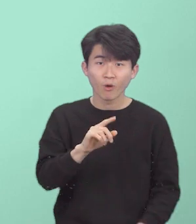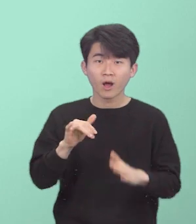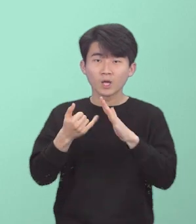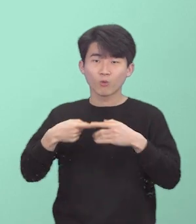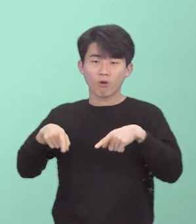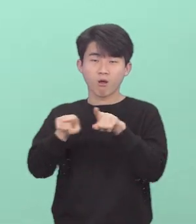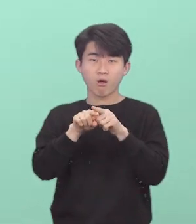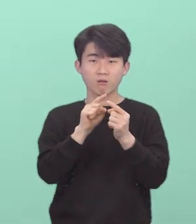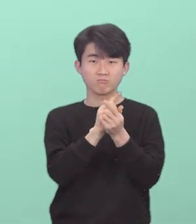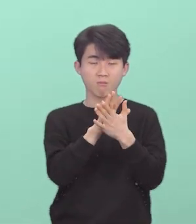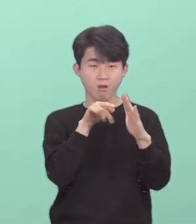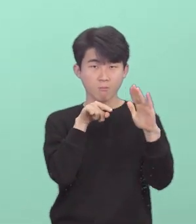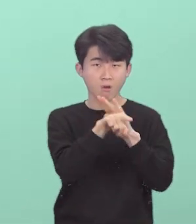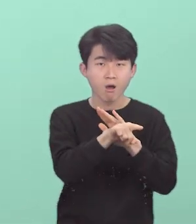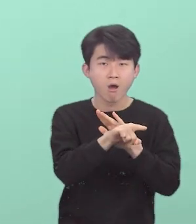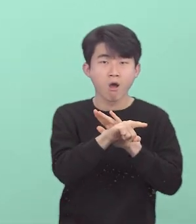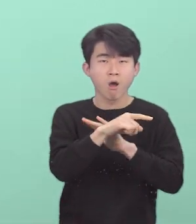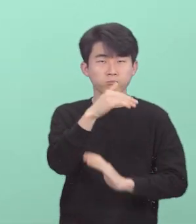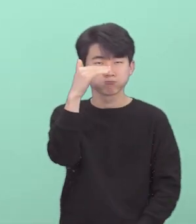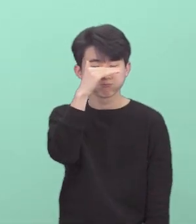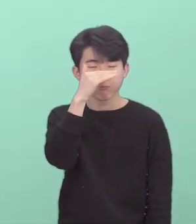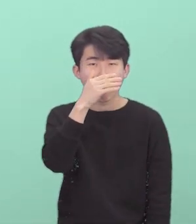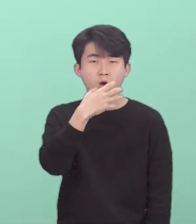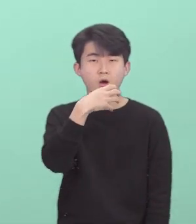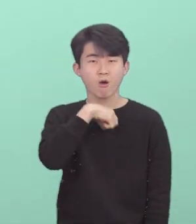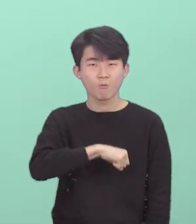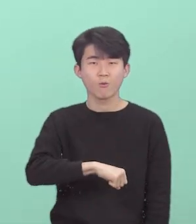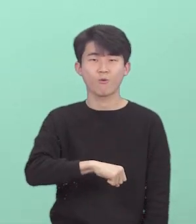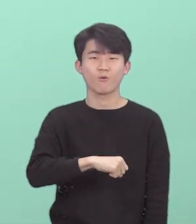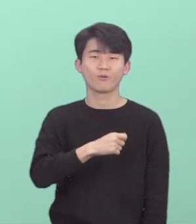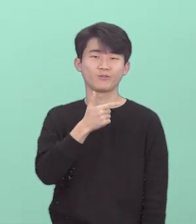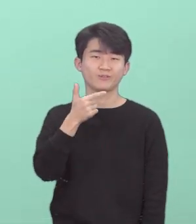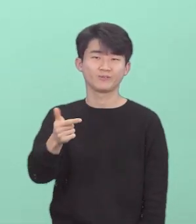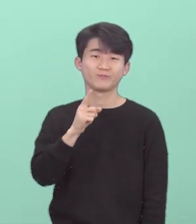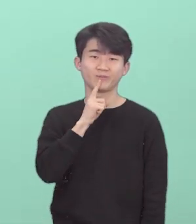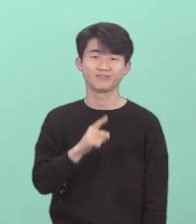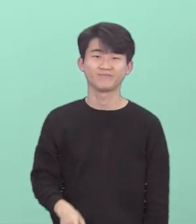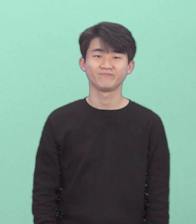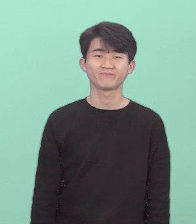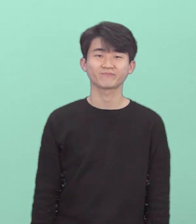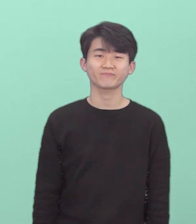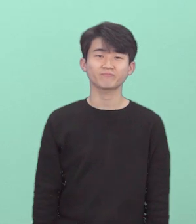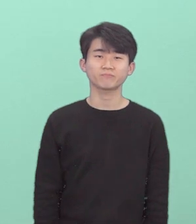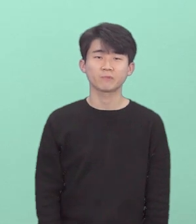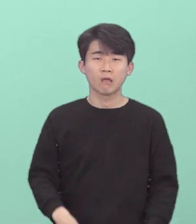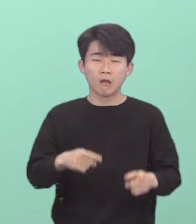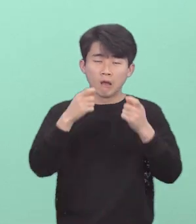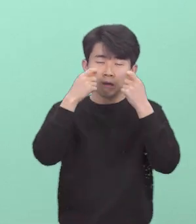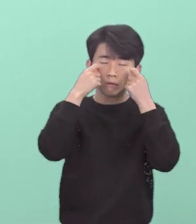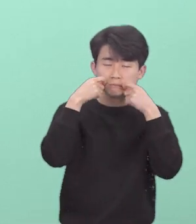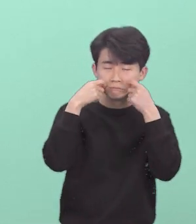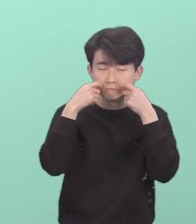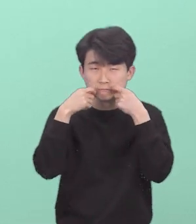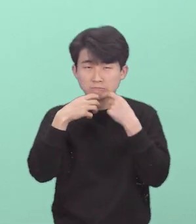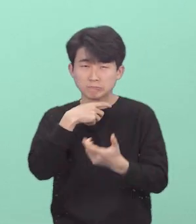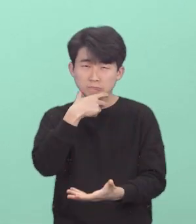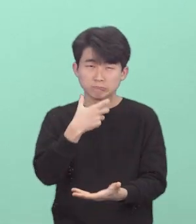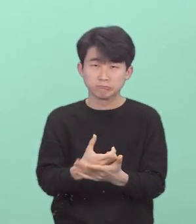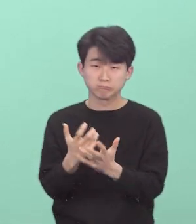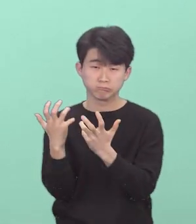졸업식이 진행되며 졸업의 감동과 축하가 더욱 크게 느껴졌다고 하는데요. 눈물과 감동이